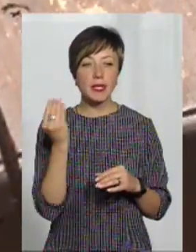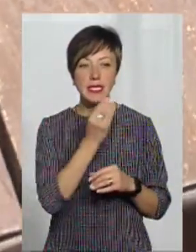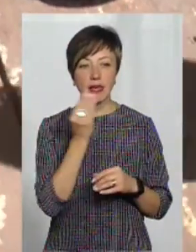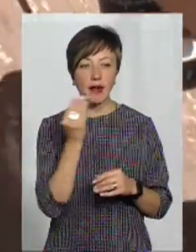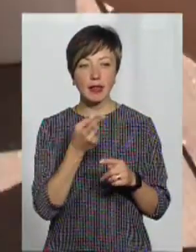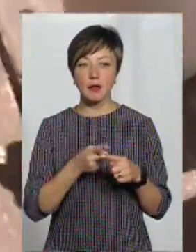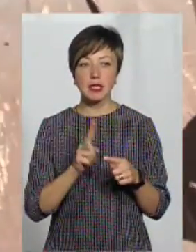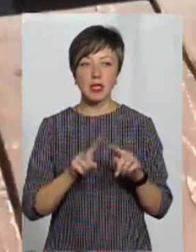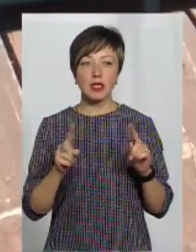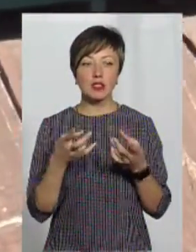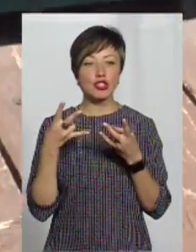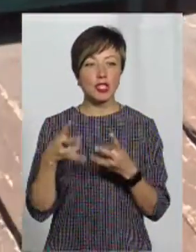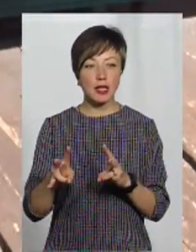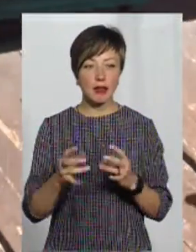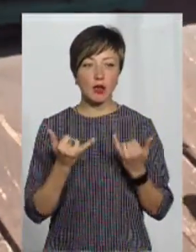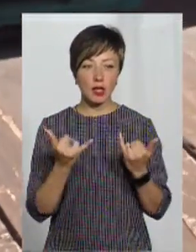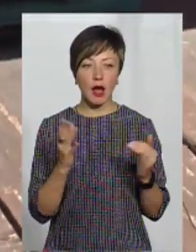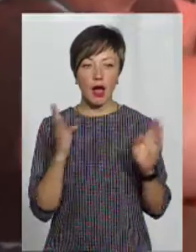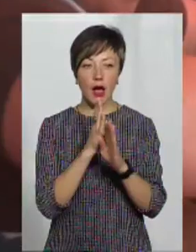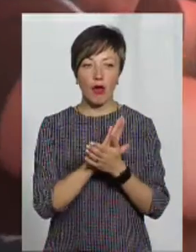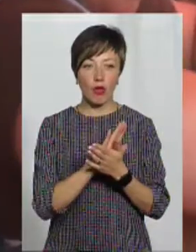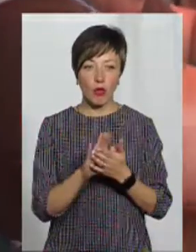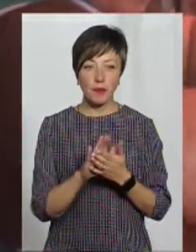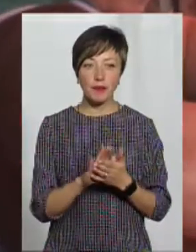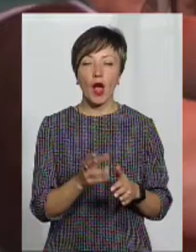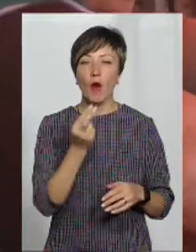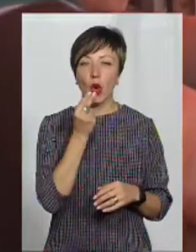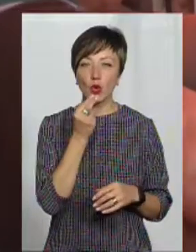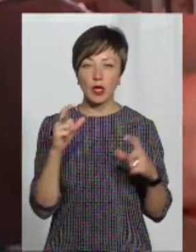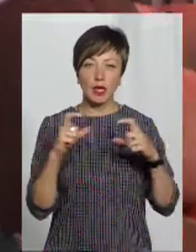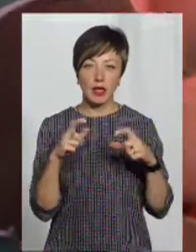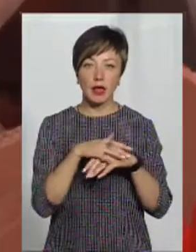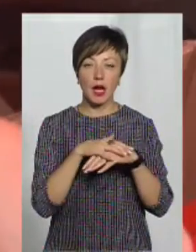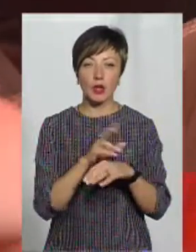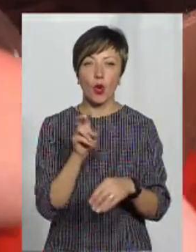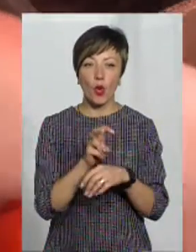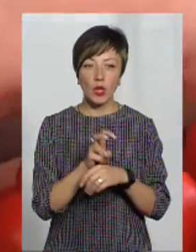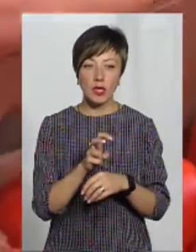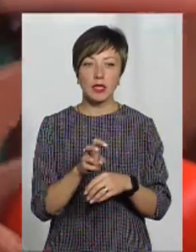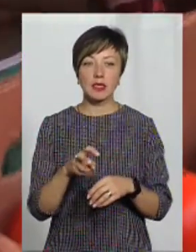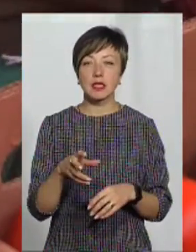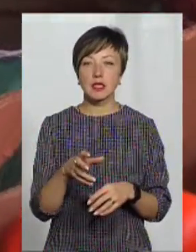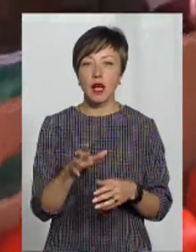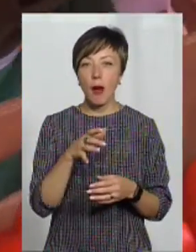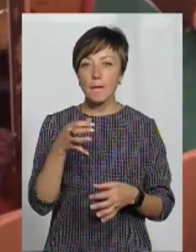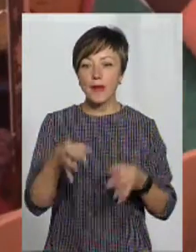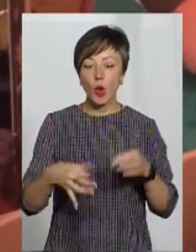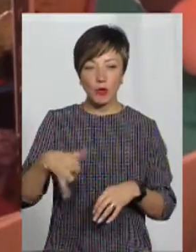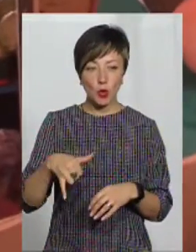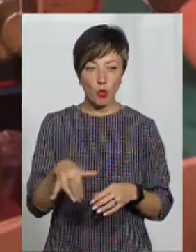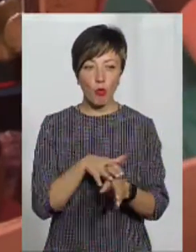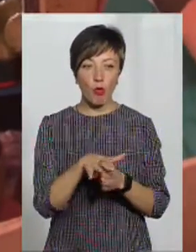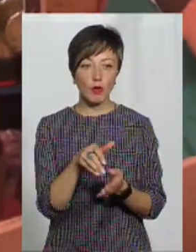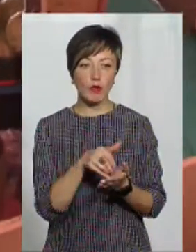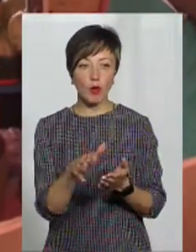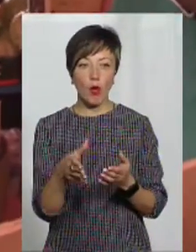що це надзвичайно шкідливо для екології. По продукти в крамниці і на ринок жінка ходить за которбами. Продавчиня Оксана каже, про повну